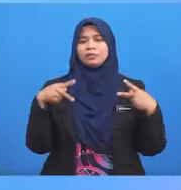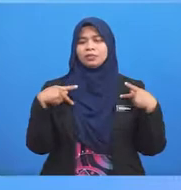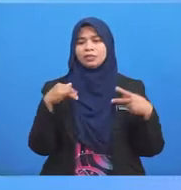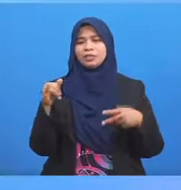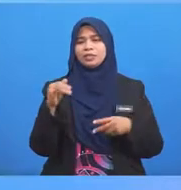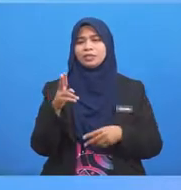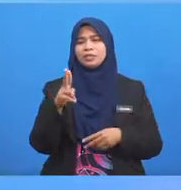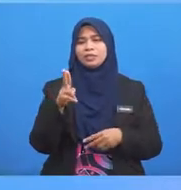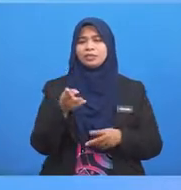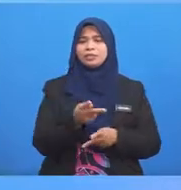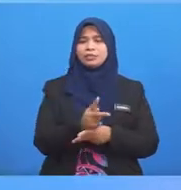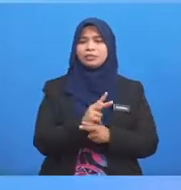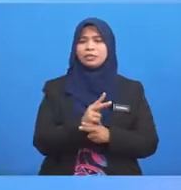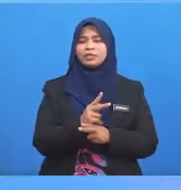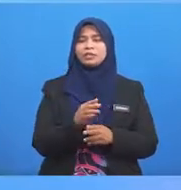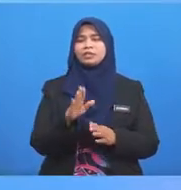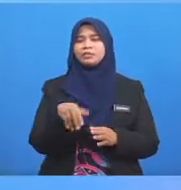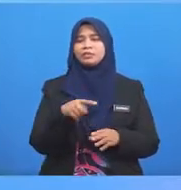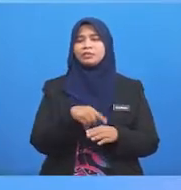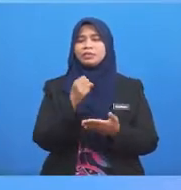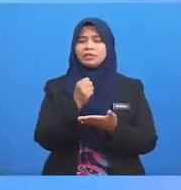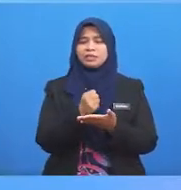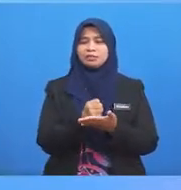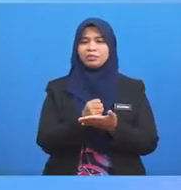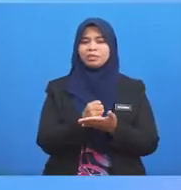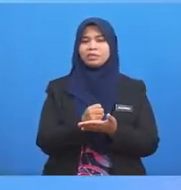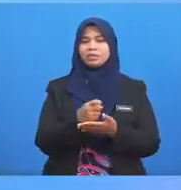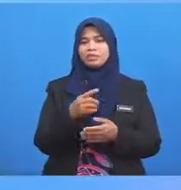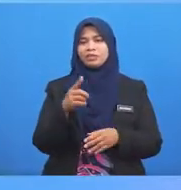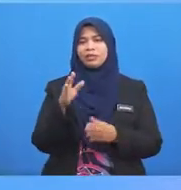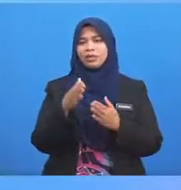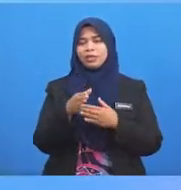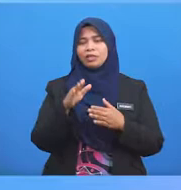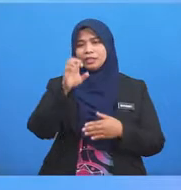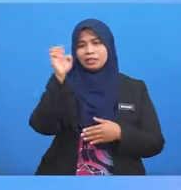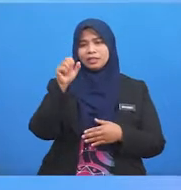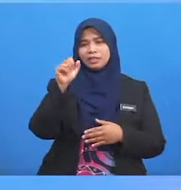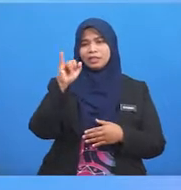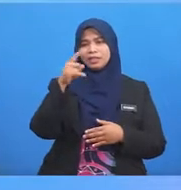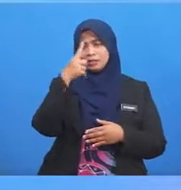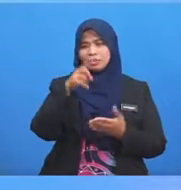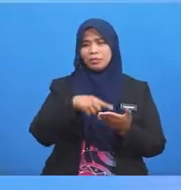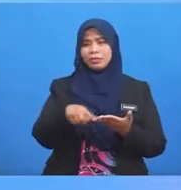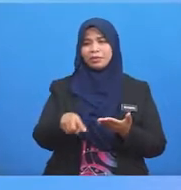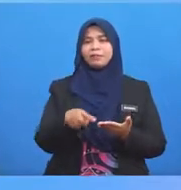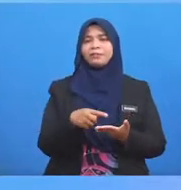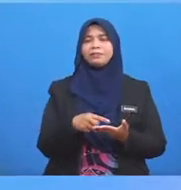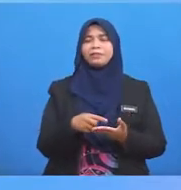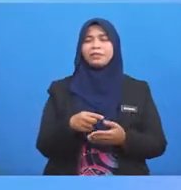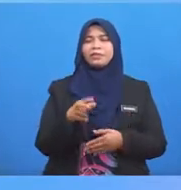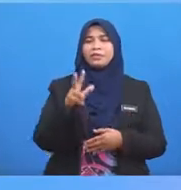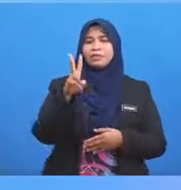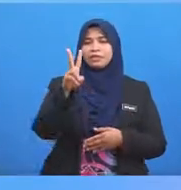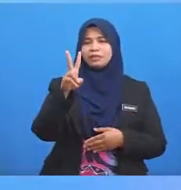PTPTN sebelum dijamin oleh Encik Ali untuk membayarnya. Kedua, kerelaan pihak